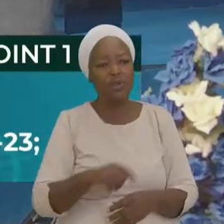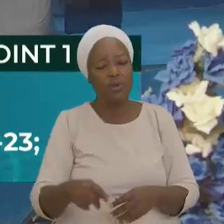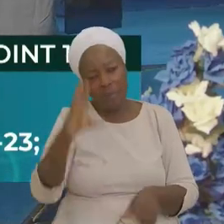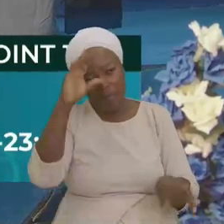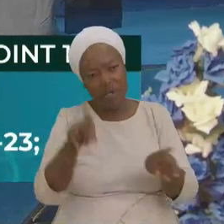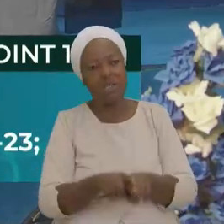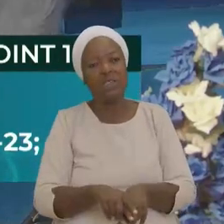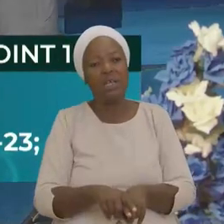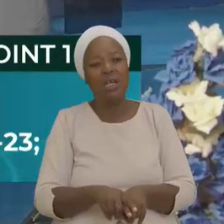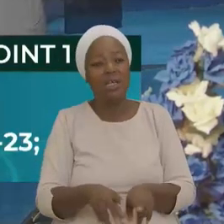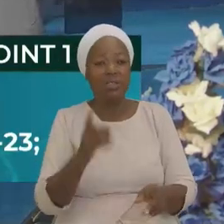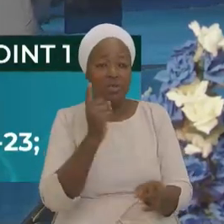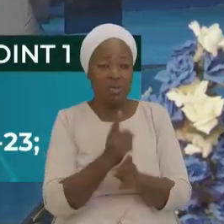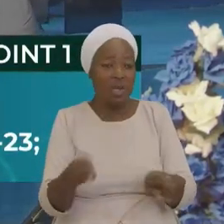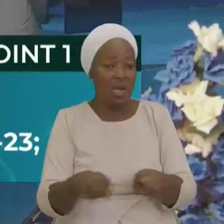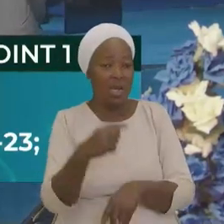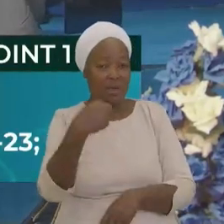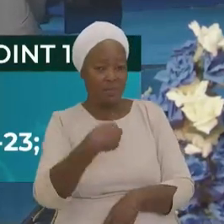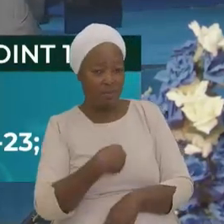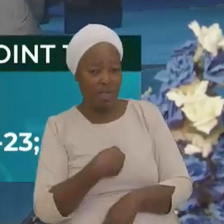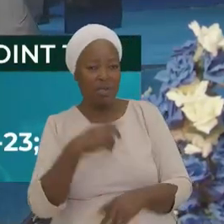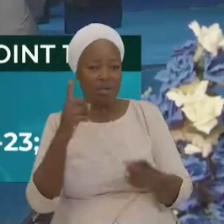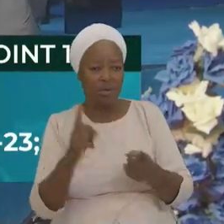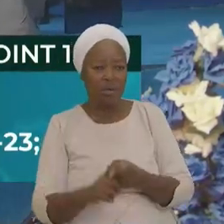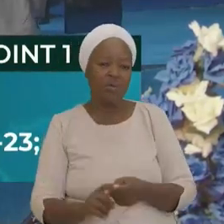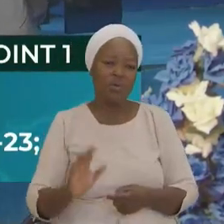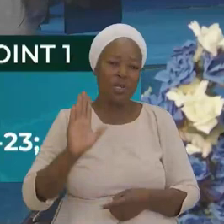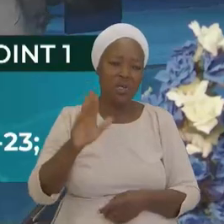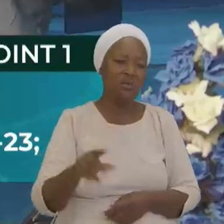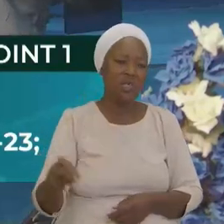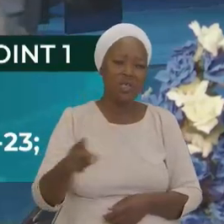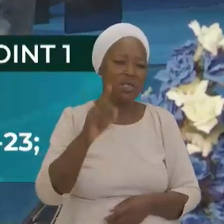moi. Vous l'écouterez.